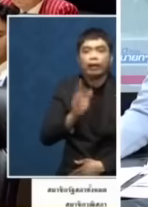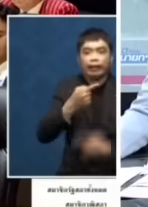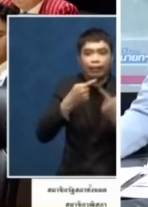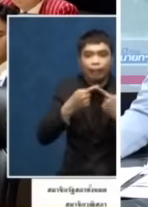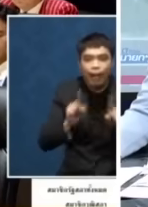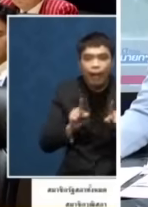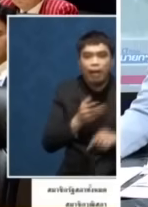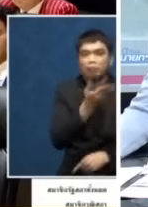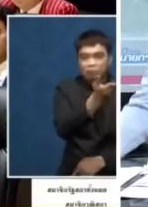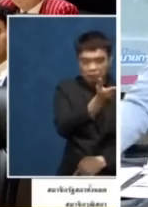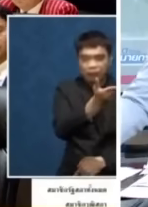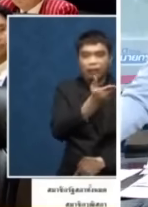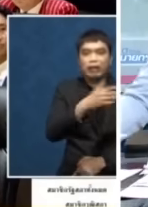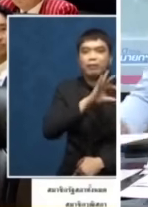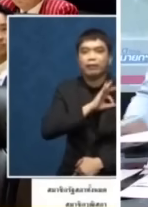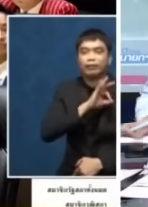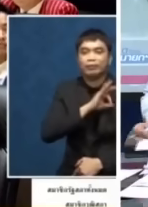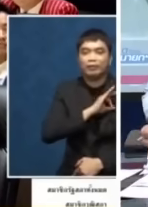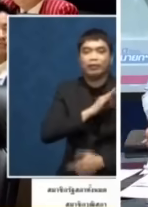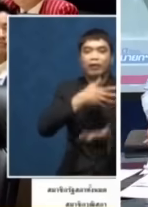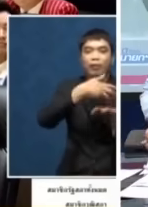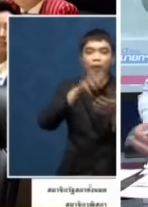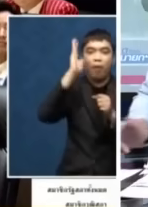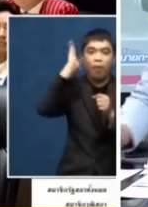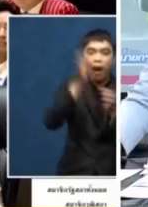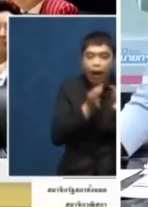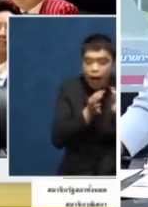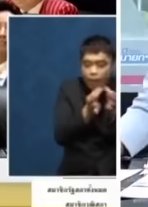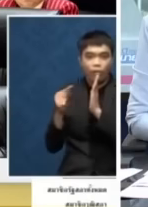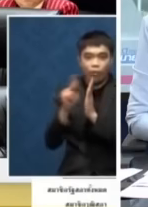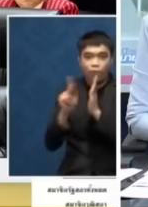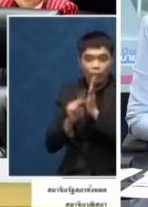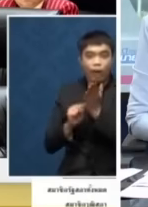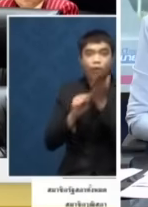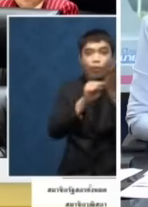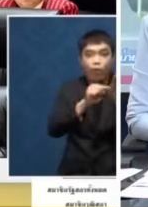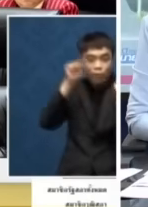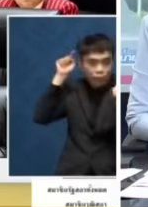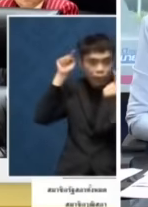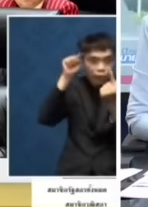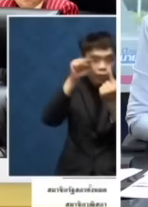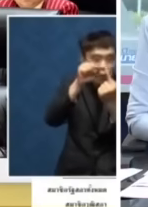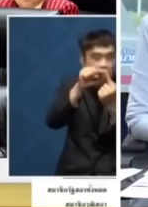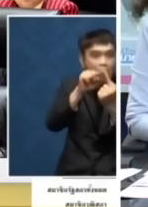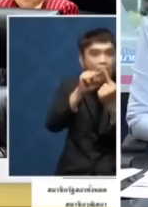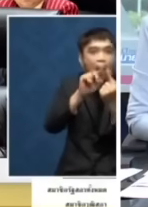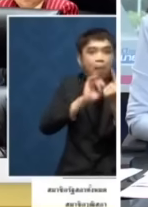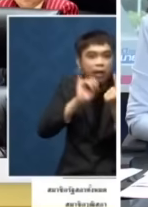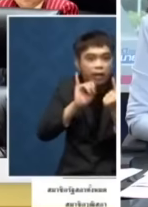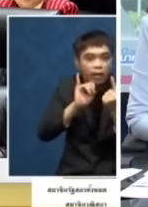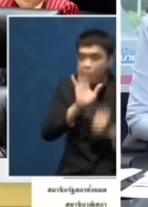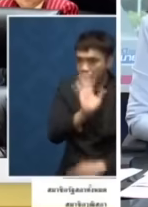ครับเรื่องของนโยบายต่างประเทศของทางก้าวไกลมันไม่ได้อันตรายขนาดนั้นแล้วก็มีการพูดถึงการใช้สิทธิพัดพิงแต่ก็จะสังเกตว่าคุณพิธาเ